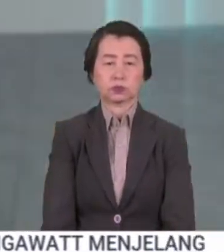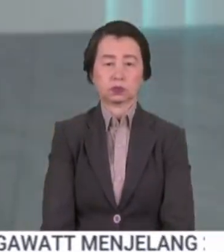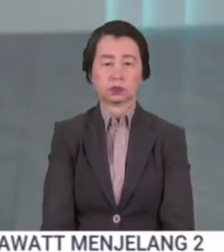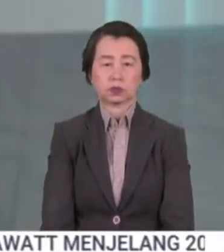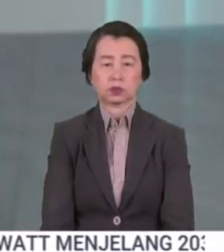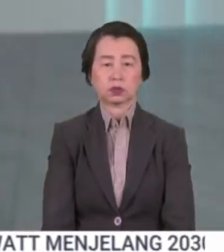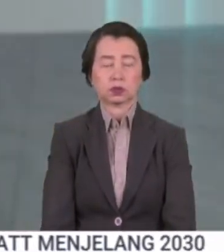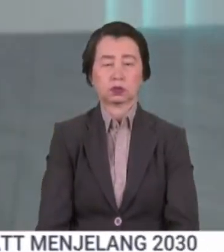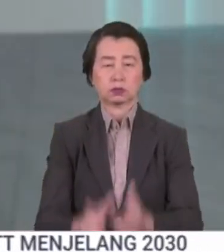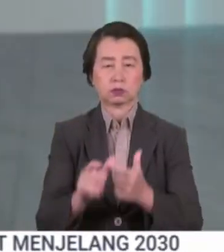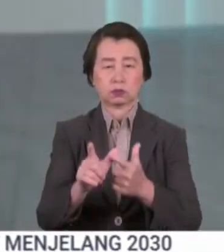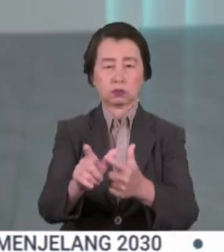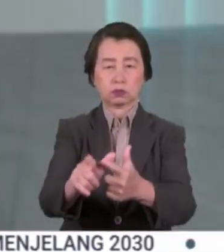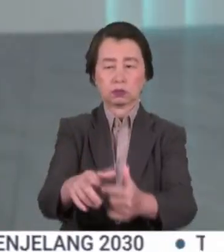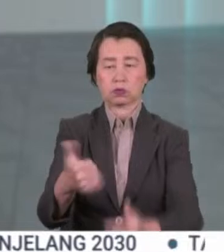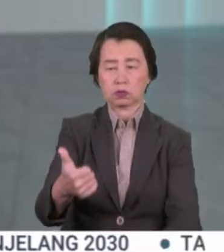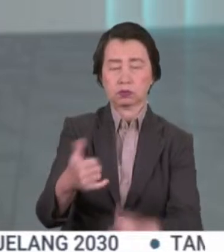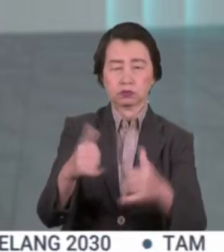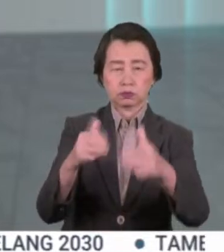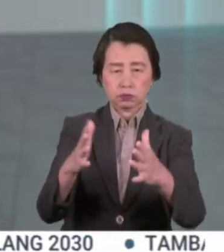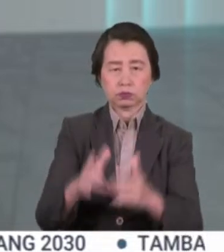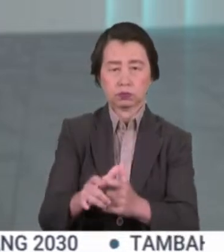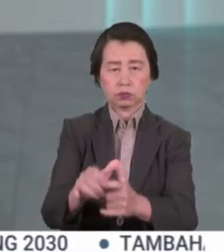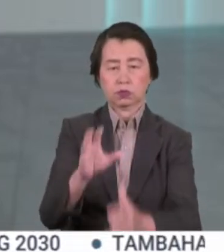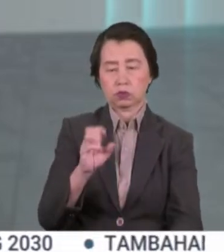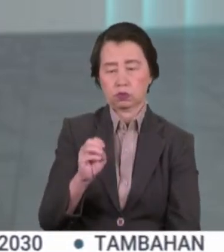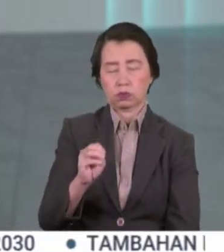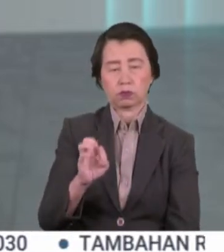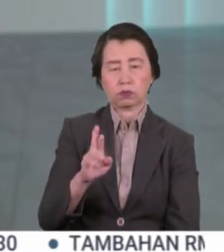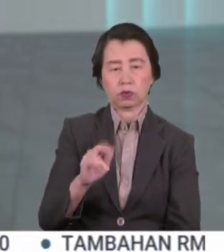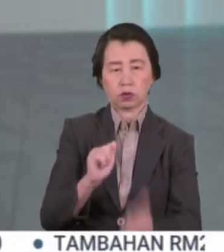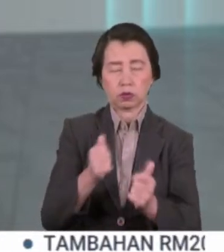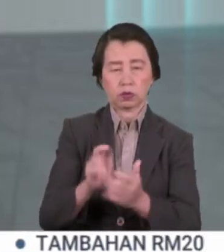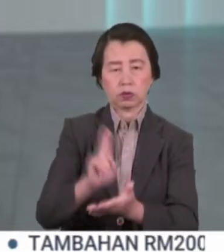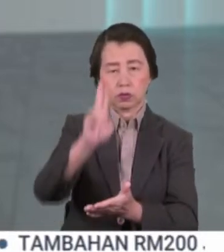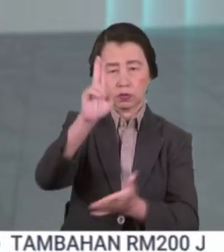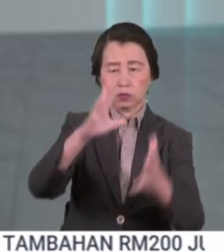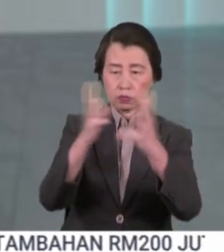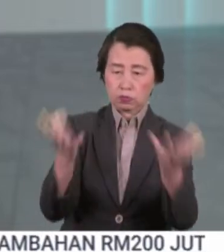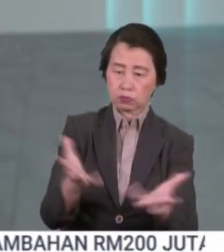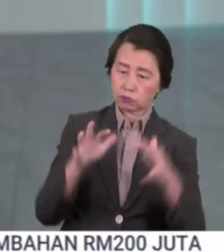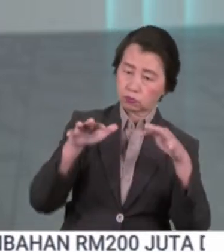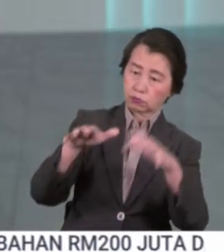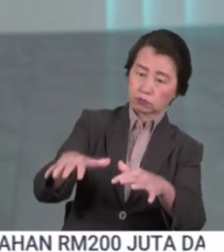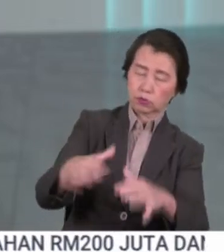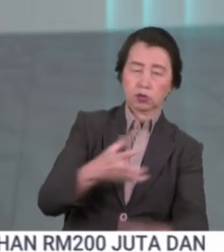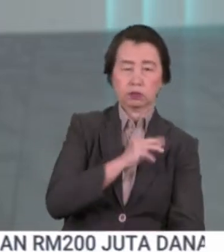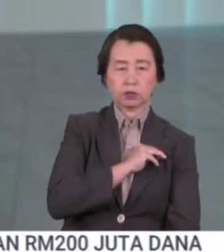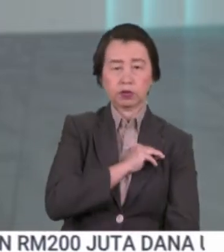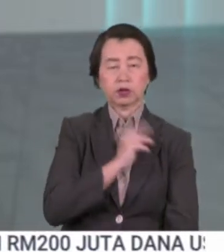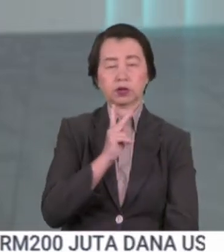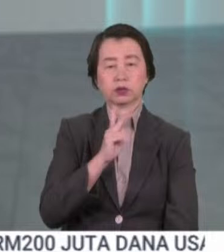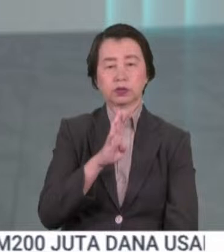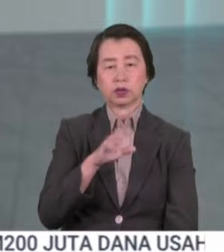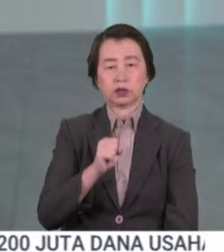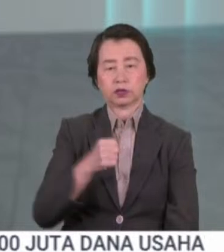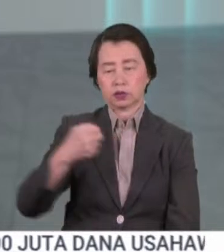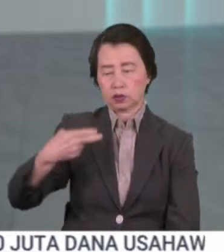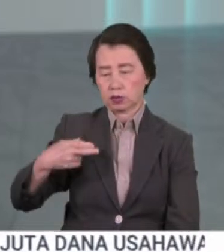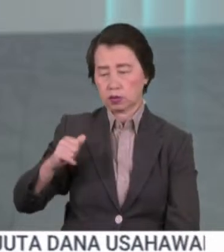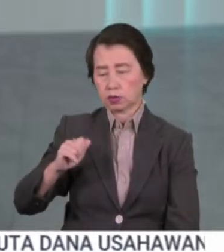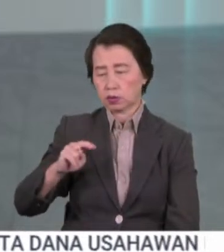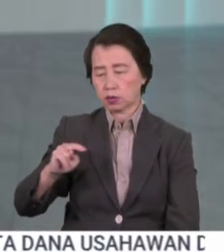suka olahraga pencapai membangkitkan arti olahraga Uma Usman padasukan dunia mendapat perhatian menteri beliau dan Soekarno hijau